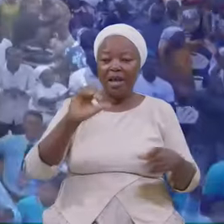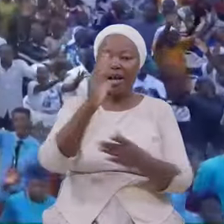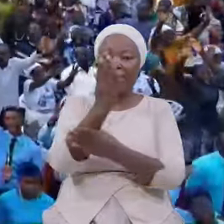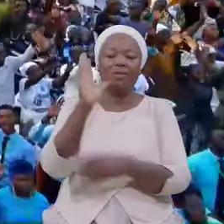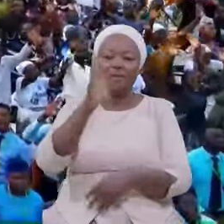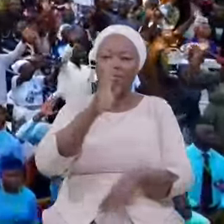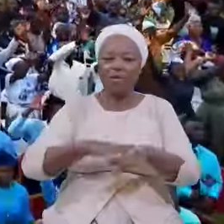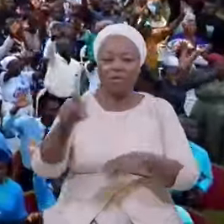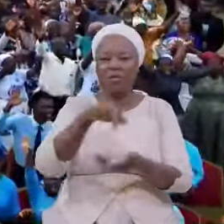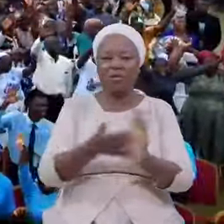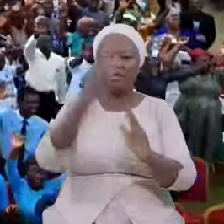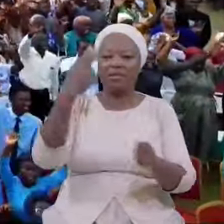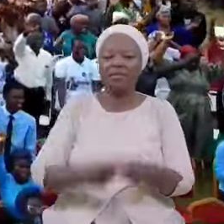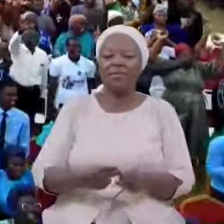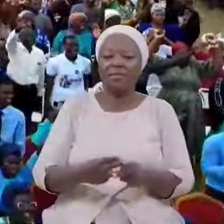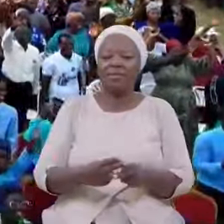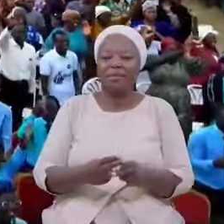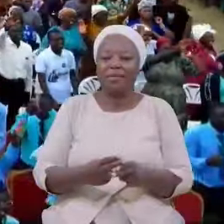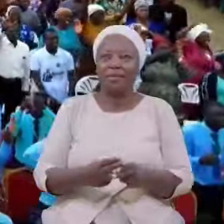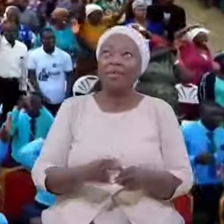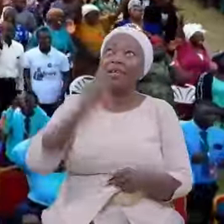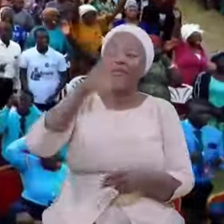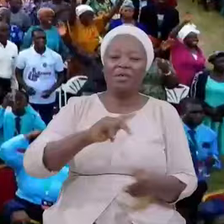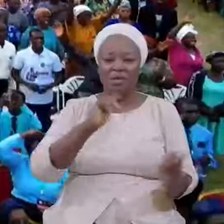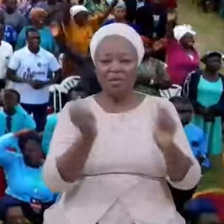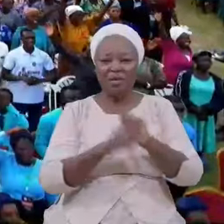La main du Seigneur sera sur vous.